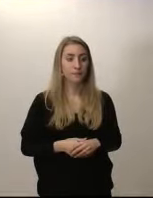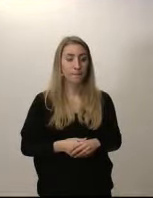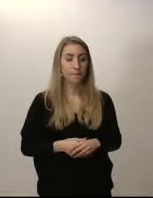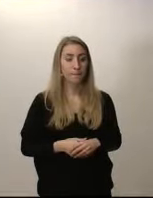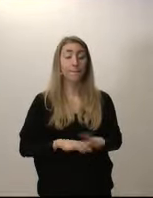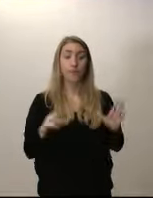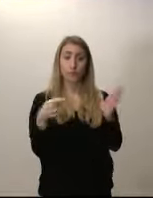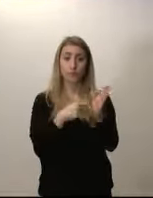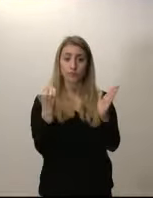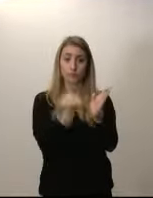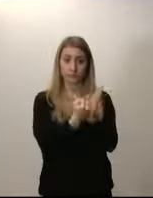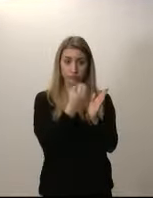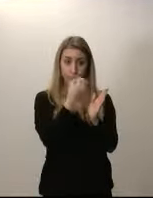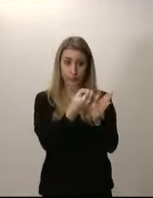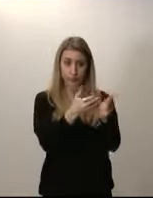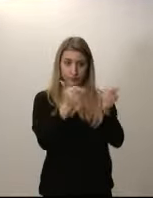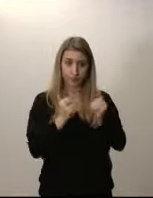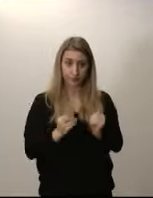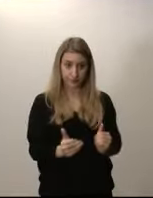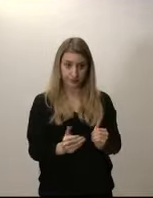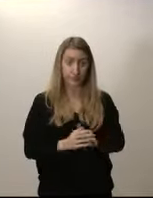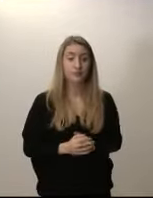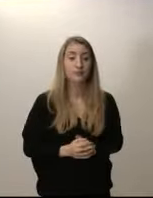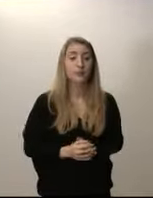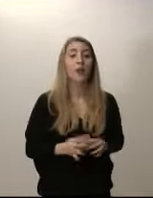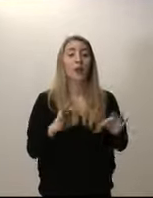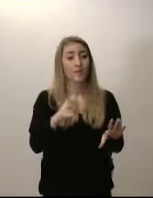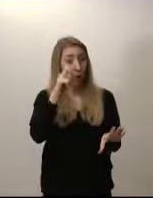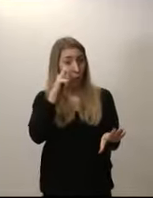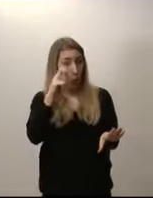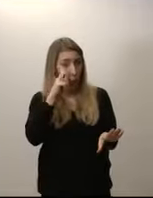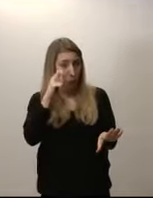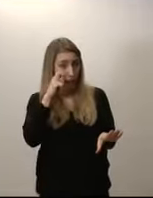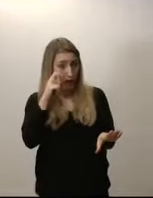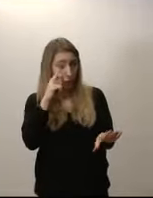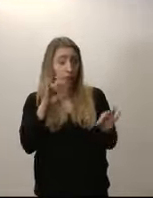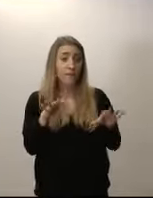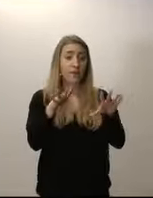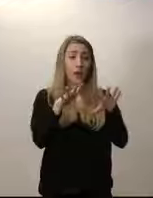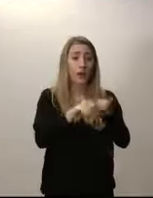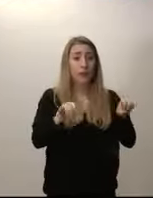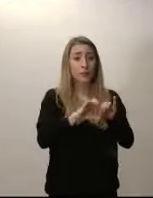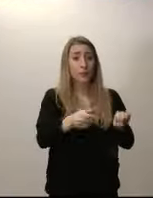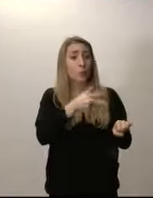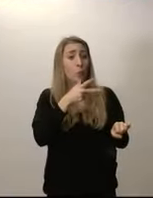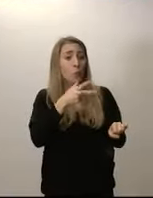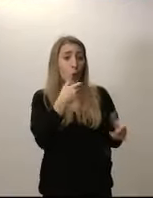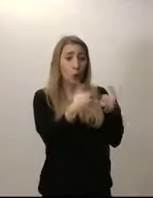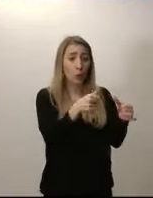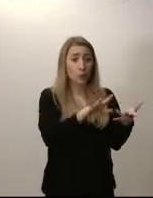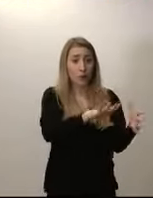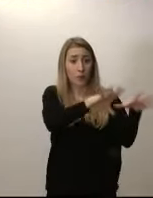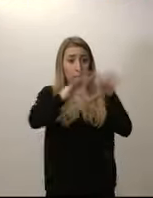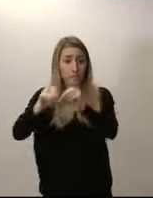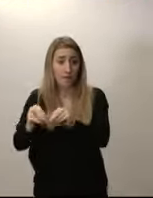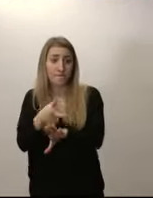adopté. Point suivant, donc, élargissement de la consultation pour l'exploitation du bar du puzzle au bar du théâtre. Monsieur